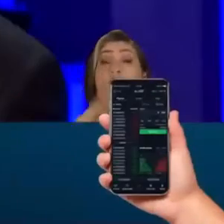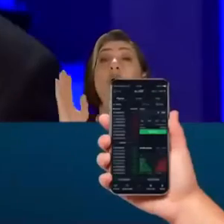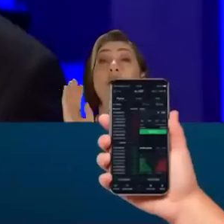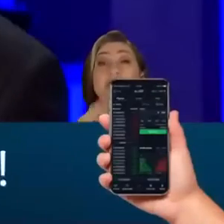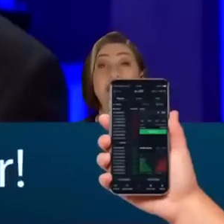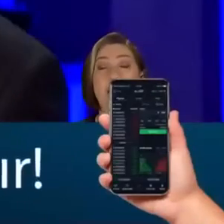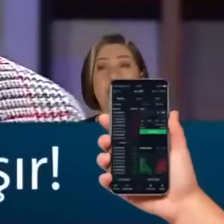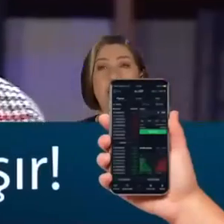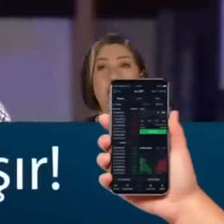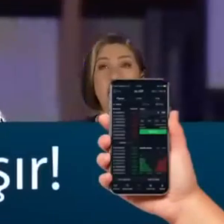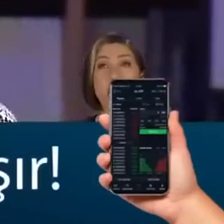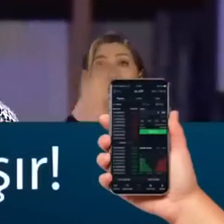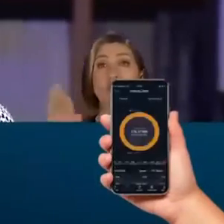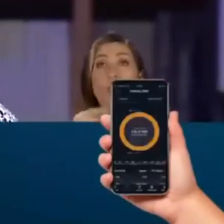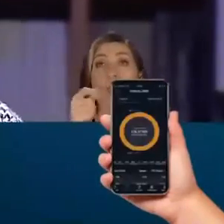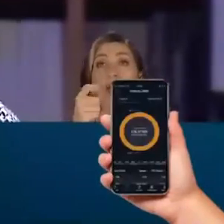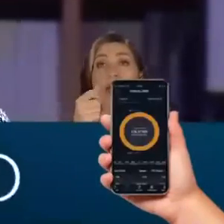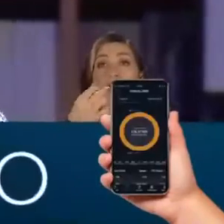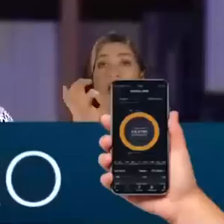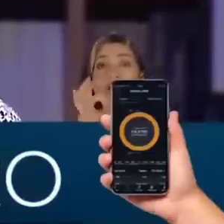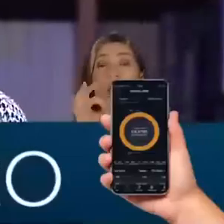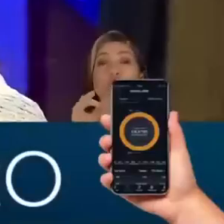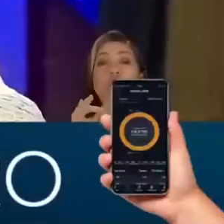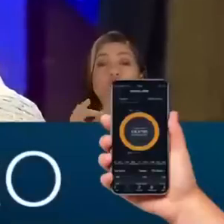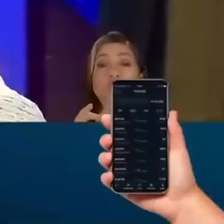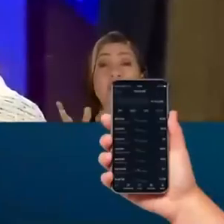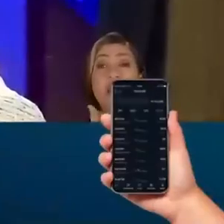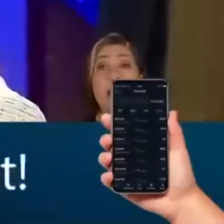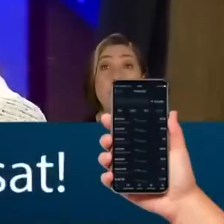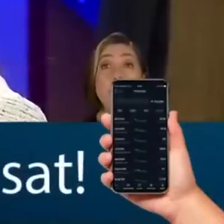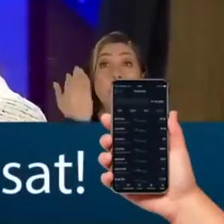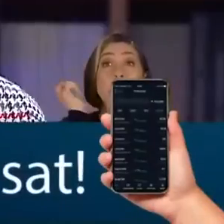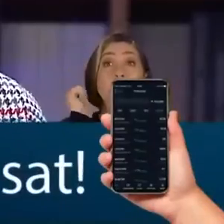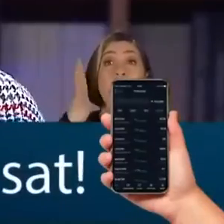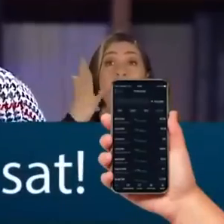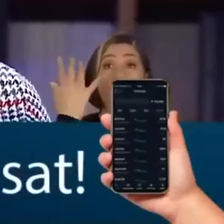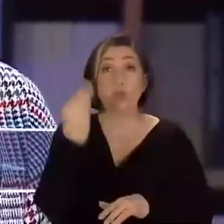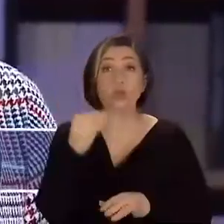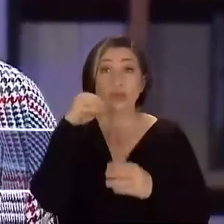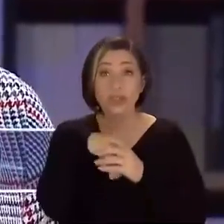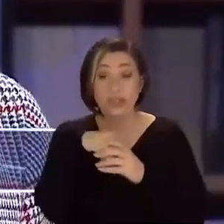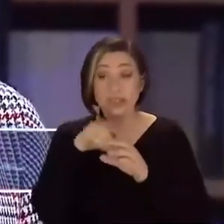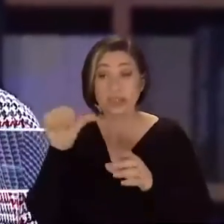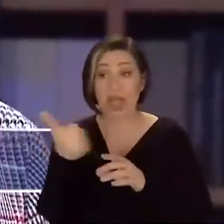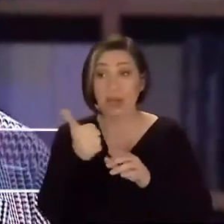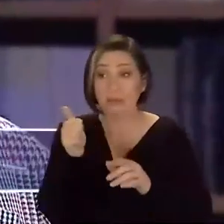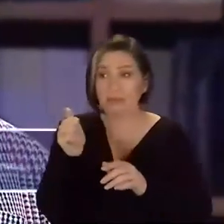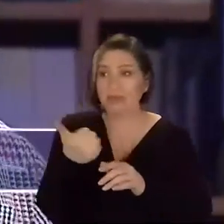Yoksa bütün paralardan ve altından ve gümüşten her şeyden çok daha fazla değeri arttı